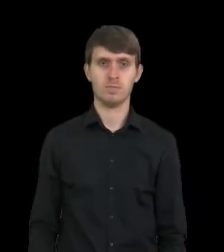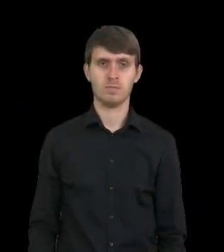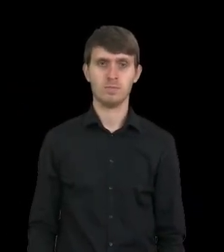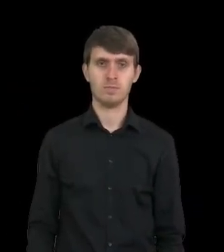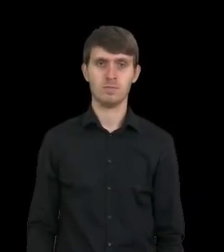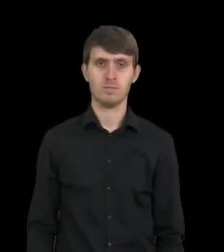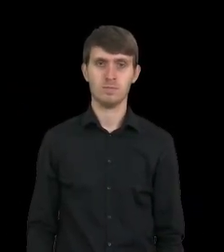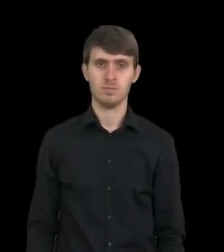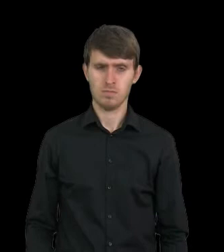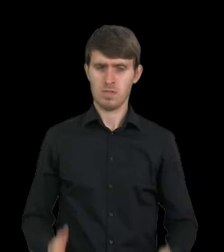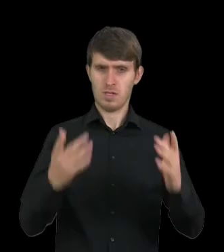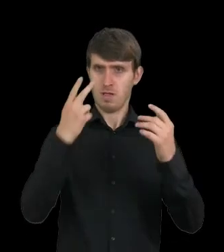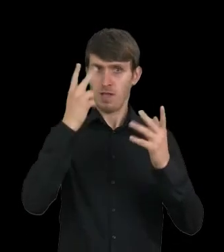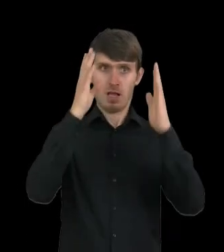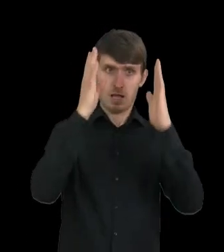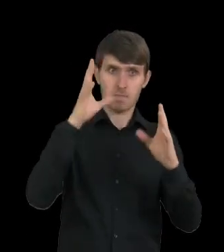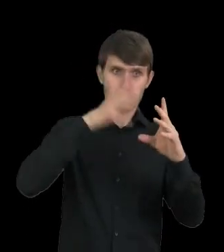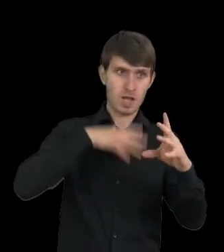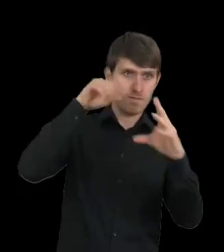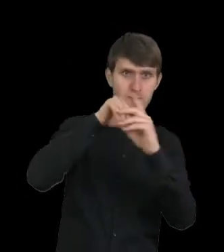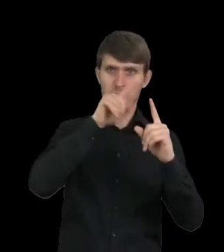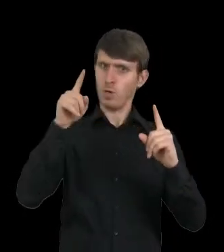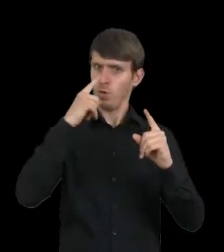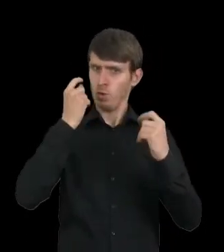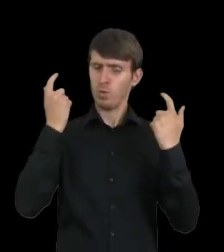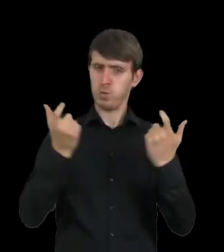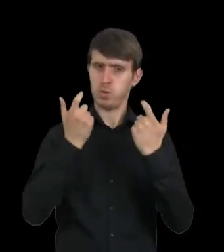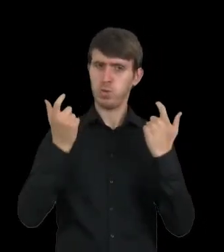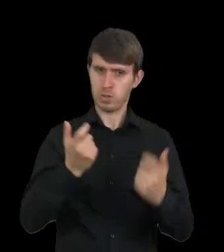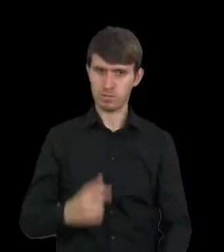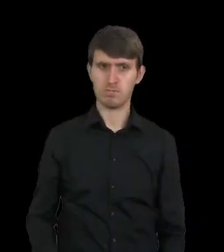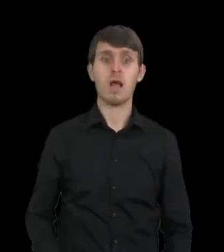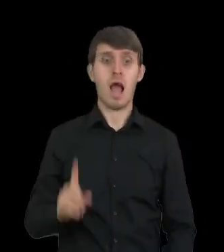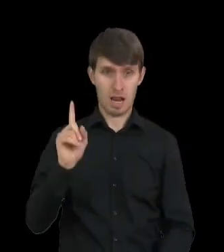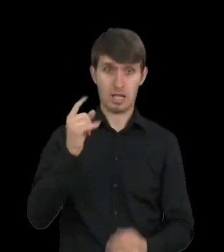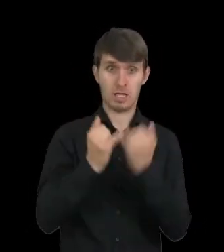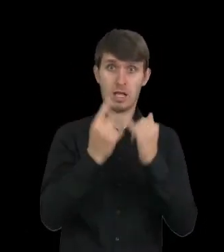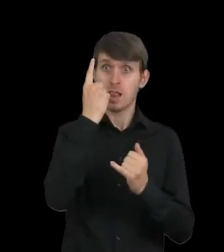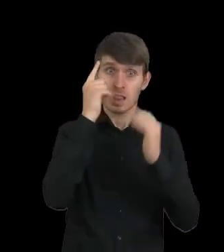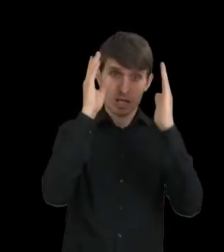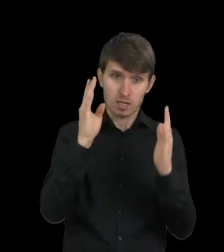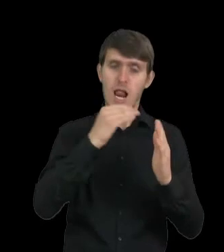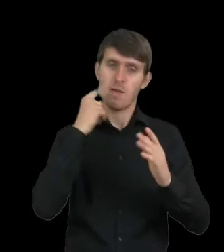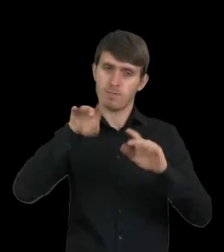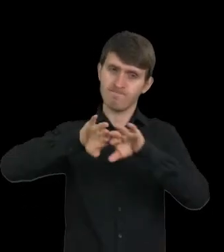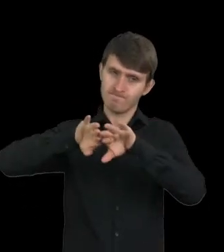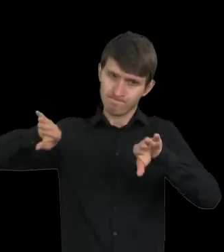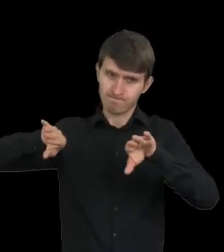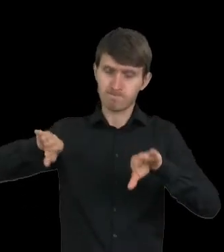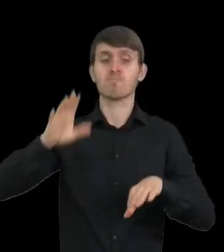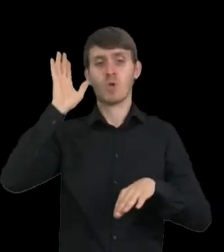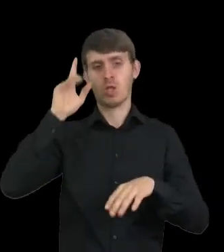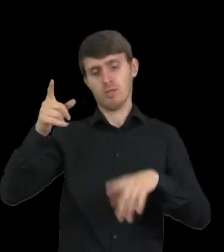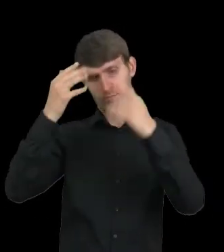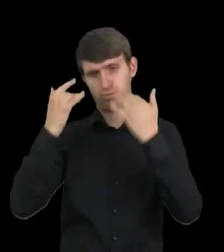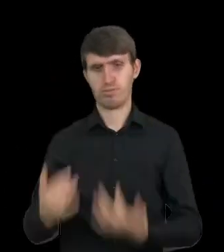7. Równania z wartością bezwzględną wyglądają nieco groźnie, ale gdy jest tylko jedna, najlepiej jest ją